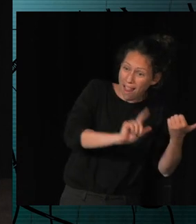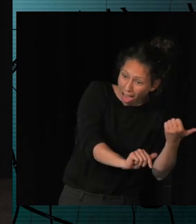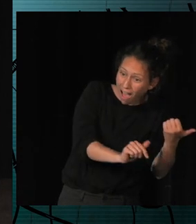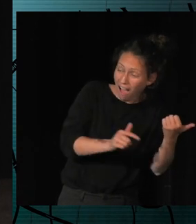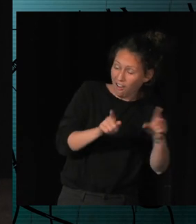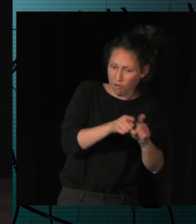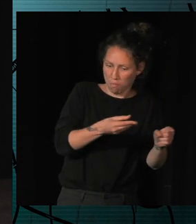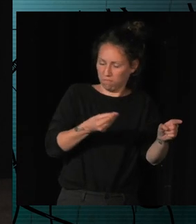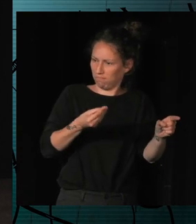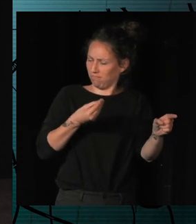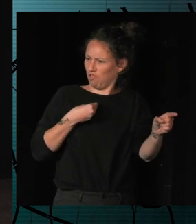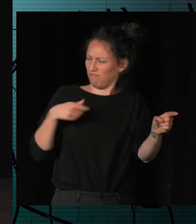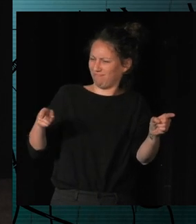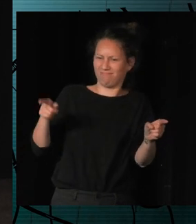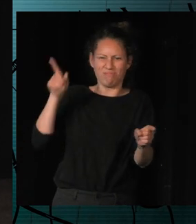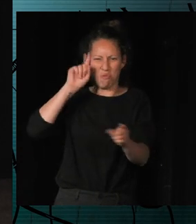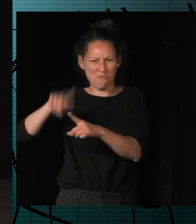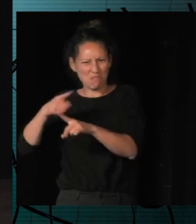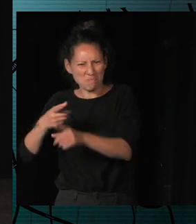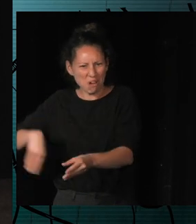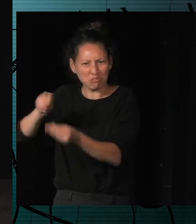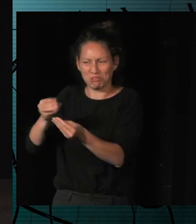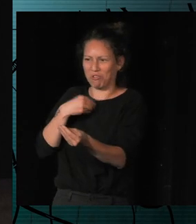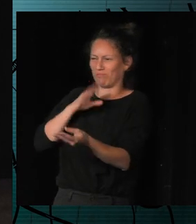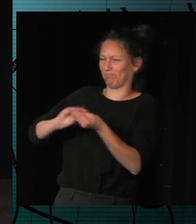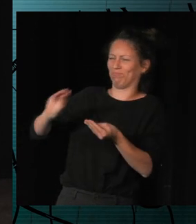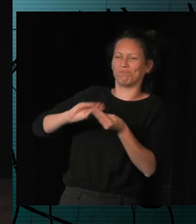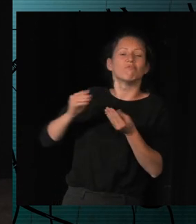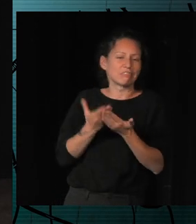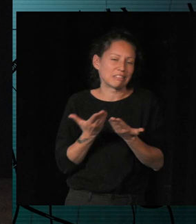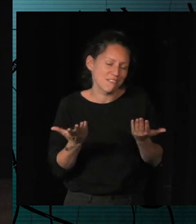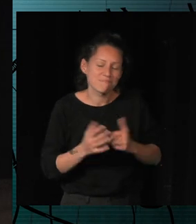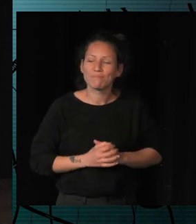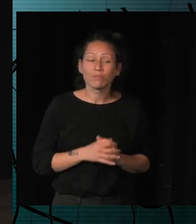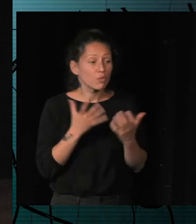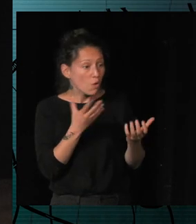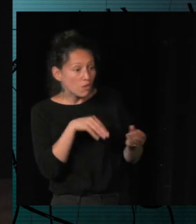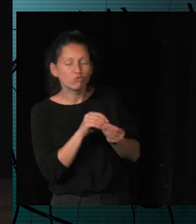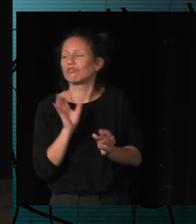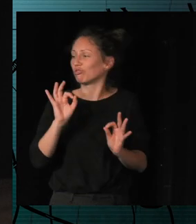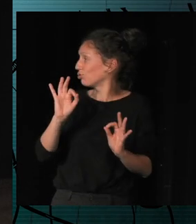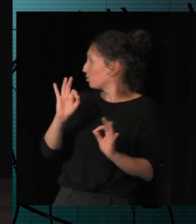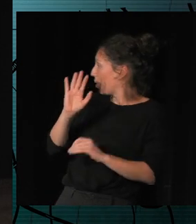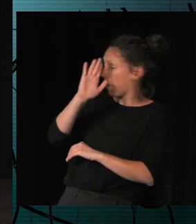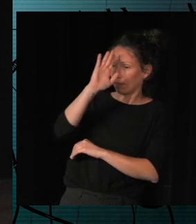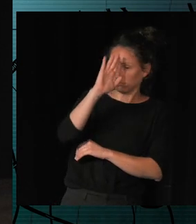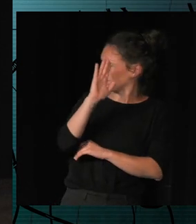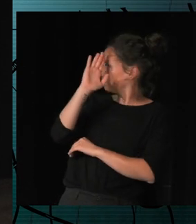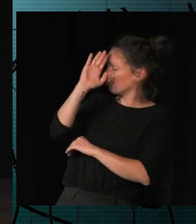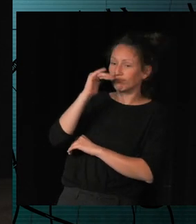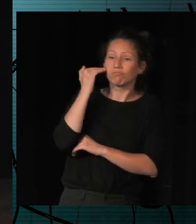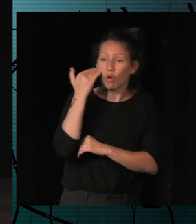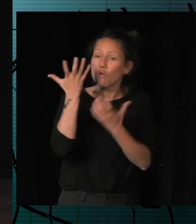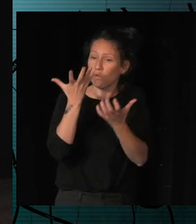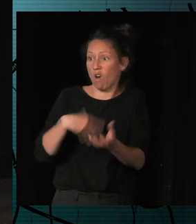de les inclure aussi et que oui vas-y je pardon je veux juste rajouter un tout petit truc que moi je trouve assez intéressant c'est le fait que toutes ces infirmières du coup se se ressemble